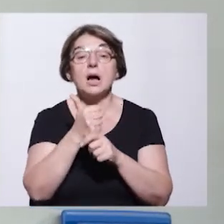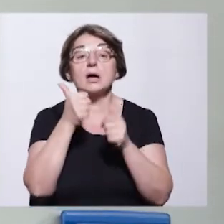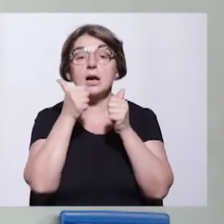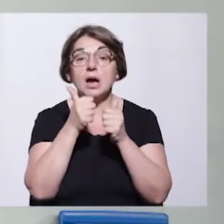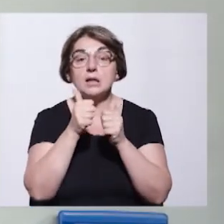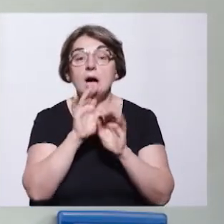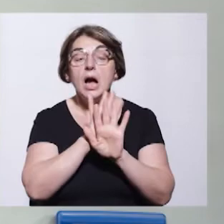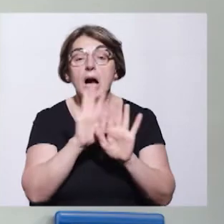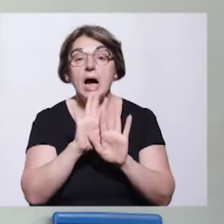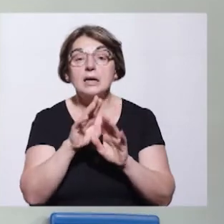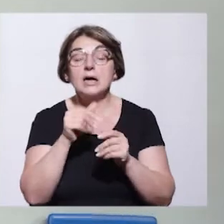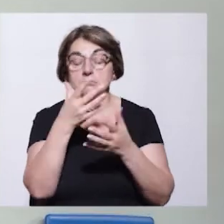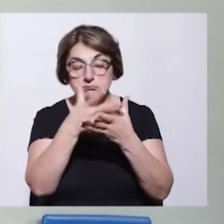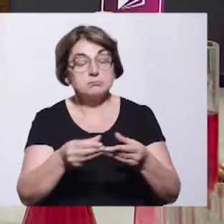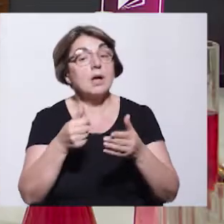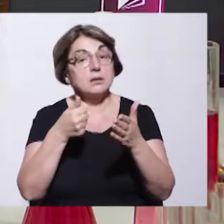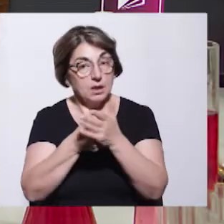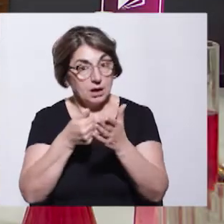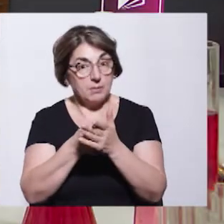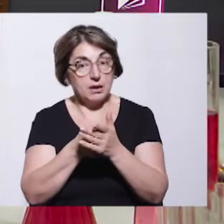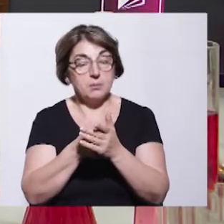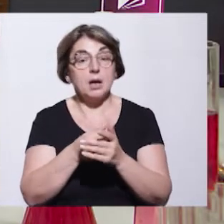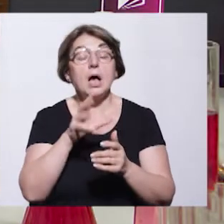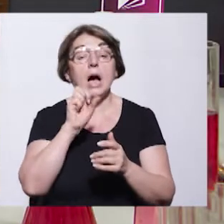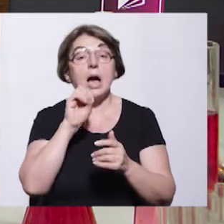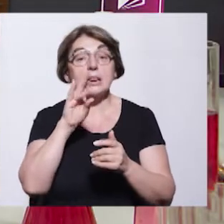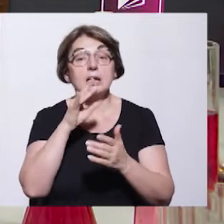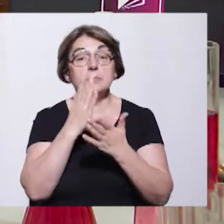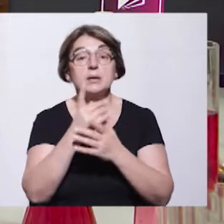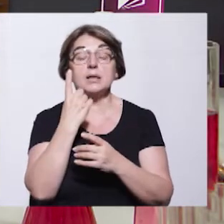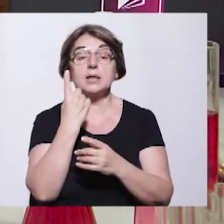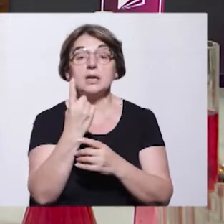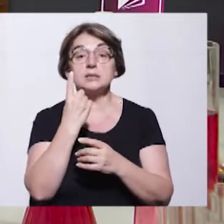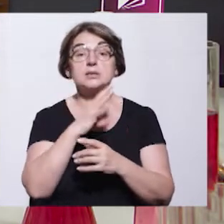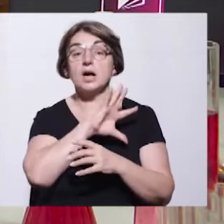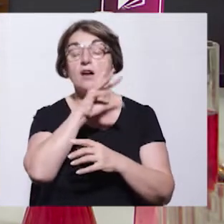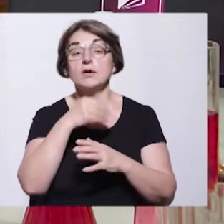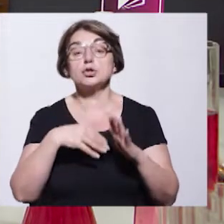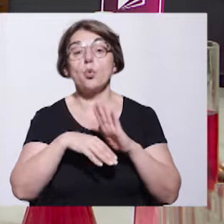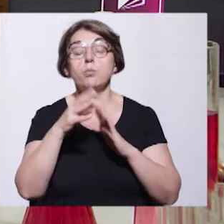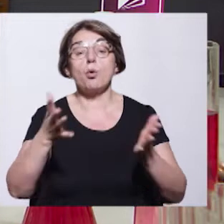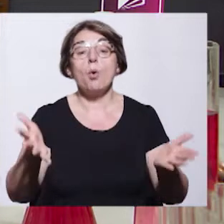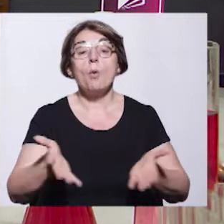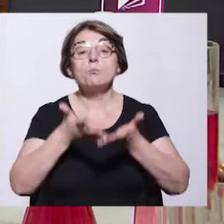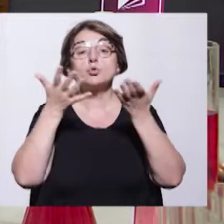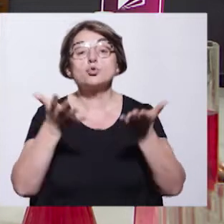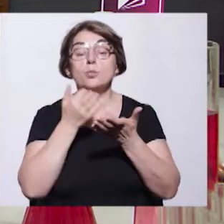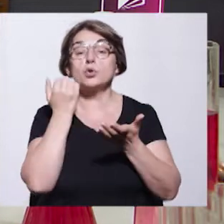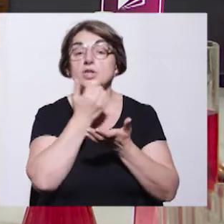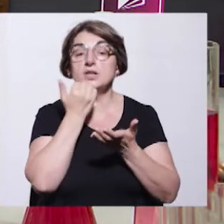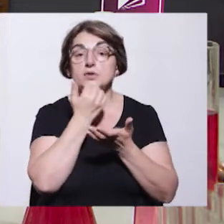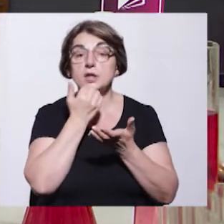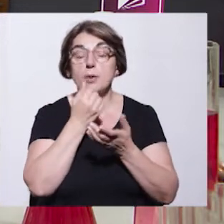კარგ არაპოლარულ გამხსნელებს. ალკანები არიან ერთ-ერთი ყველაზე უფრო მსუბუქი